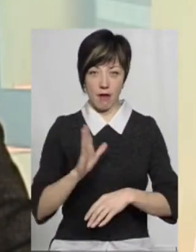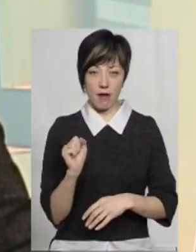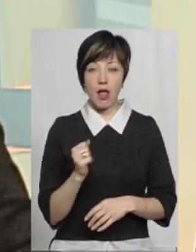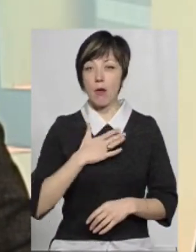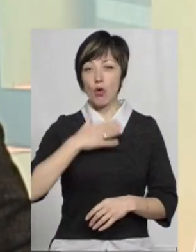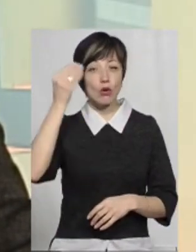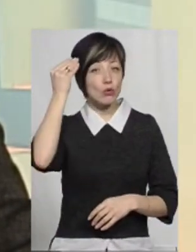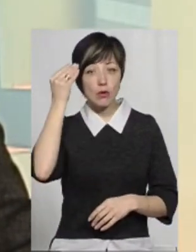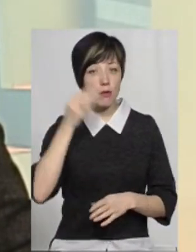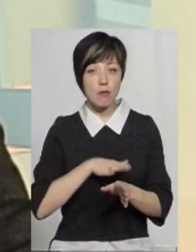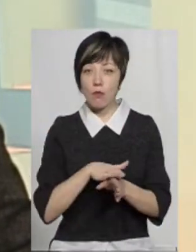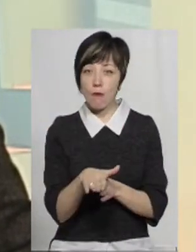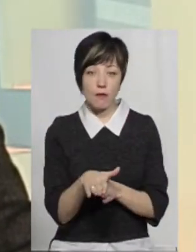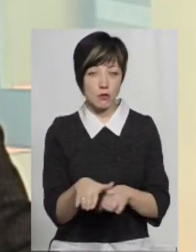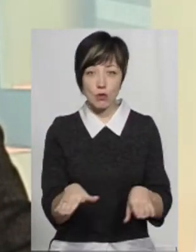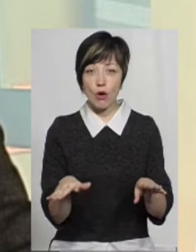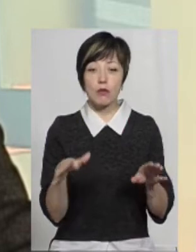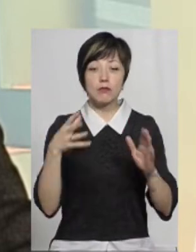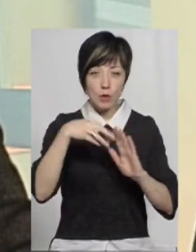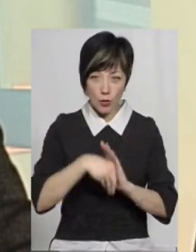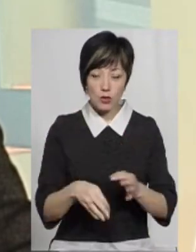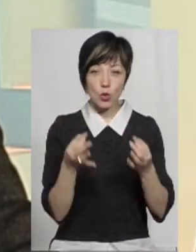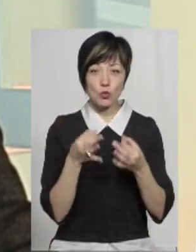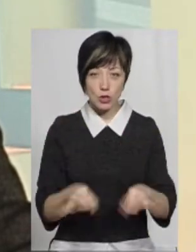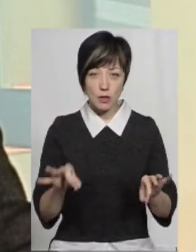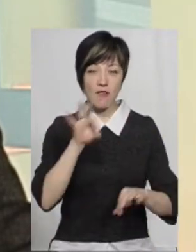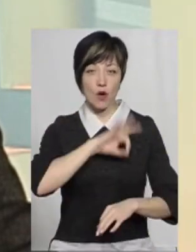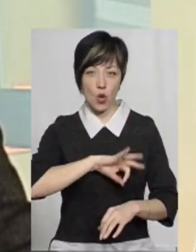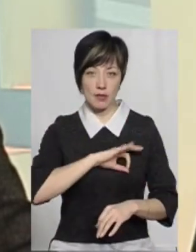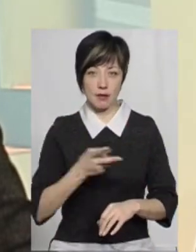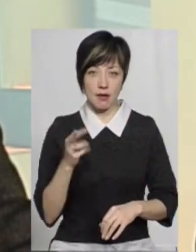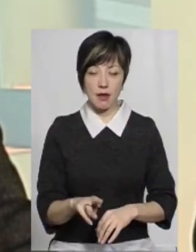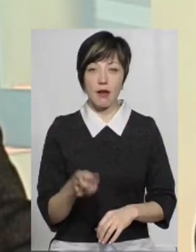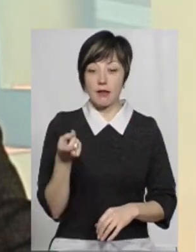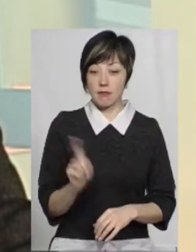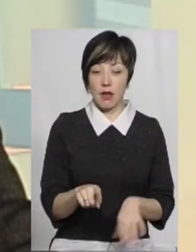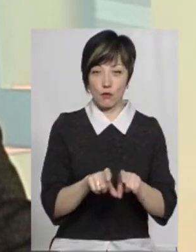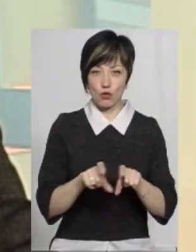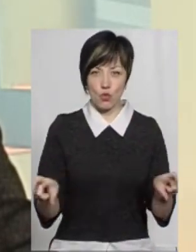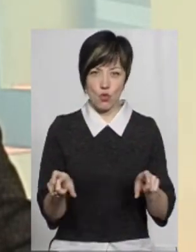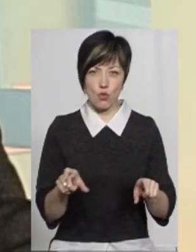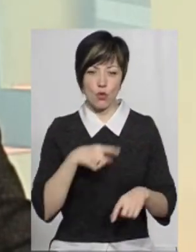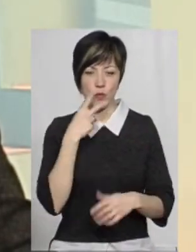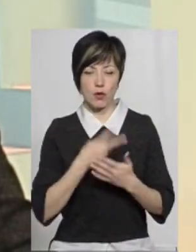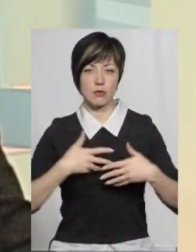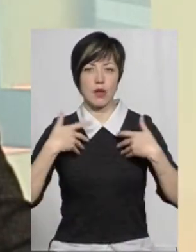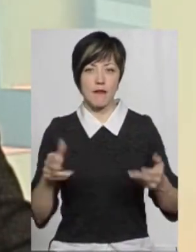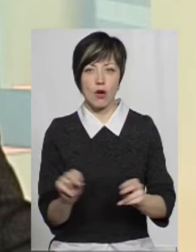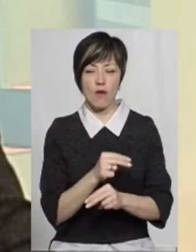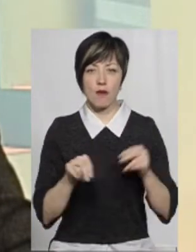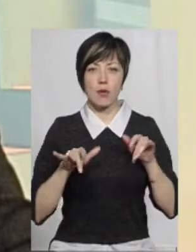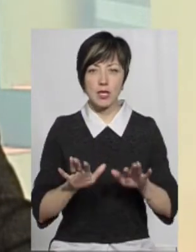на мою думку, вполне повністю умісне і допустимо використання. Те ж саме, якщо ми школа заявляємо як виховний